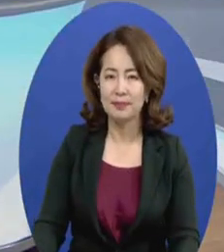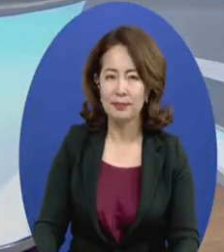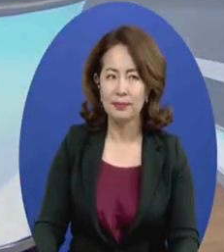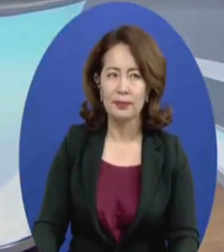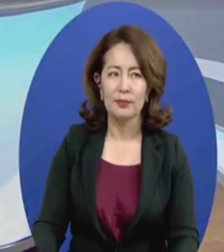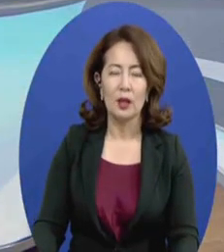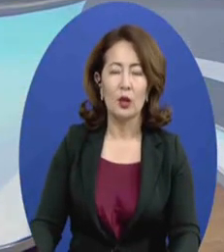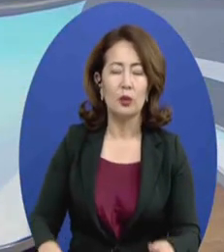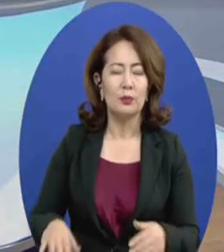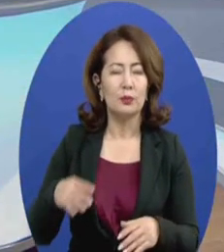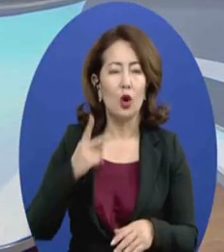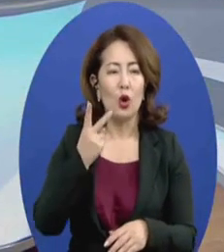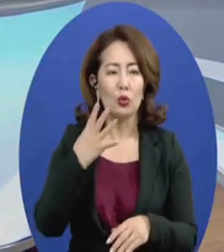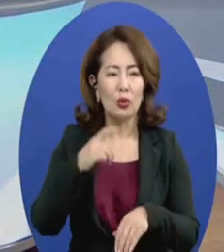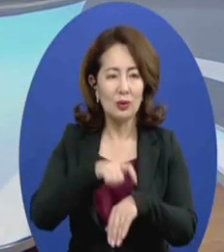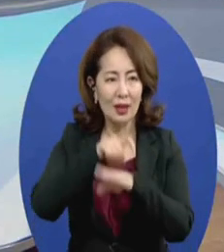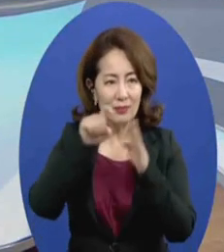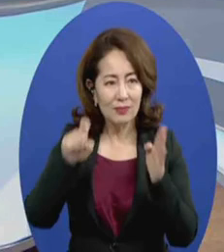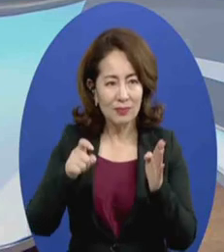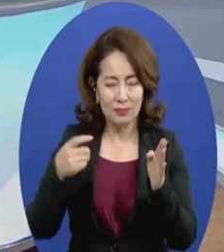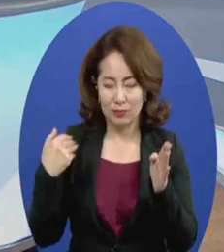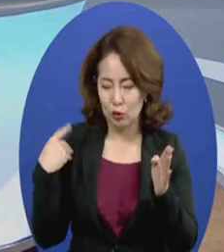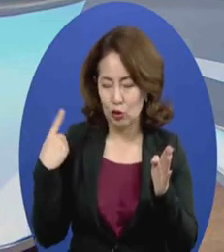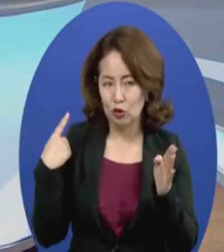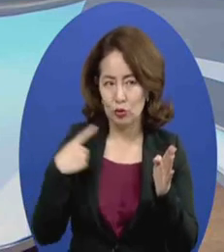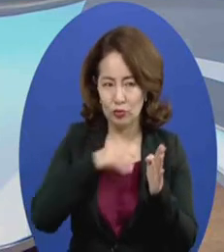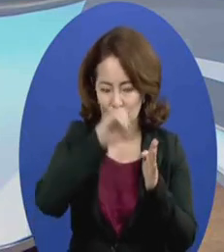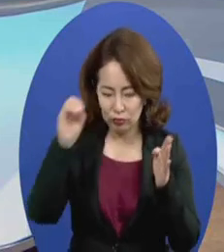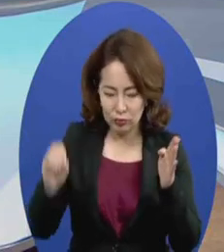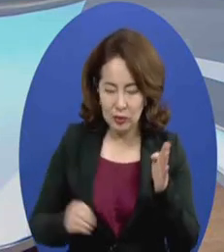Сүүлийн 24 цагийн хугацаанд коронавирусны халдвар 5